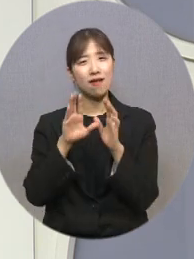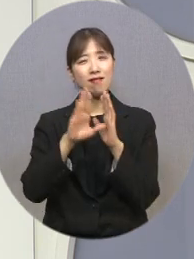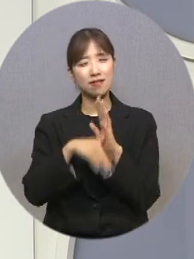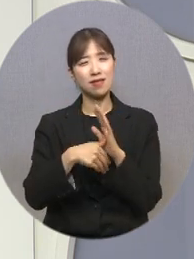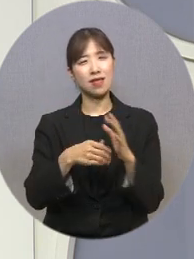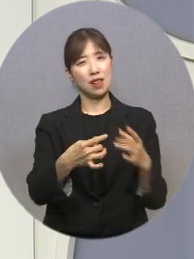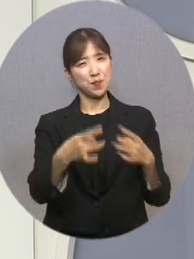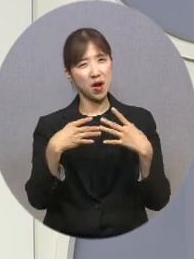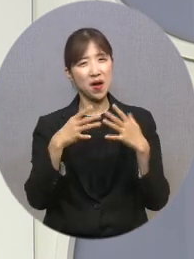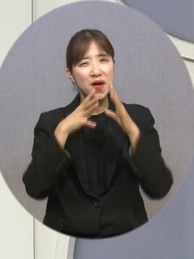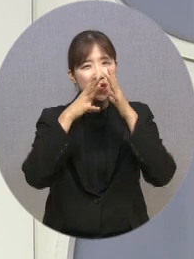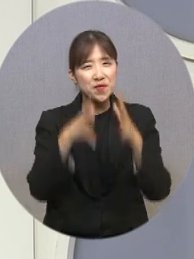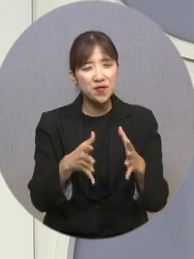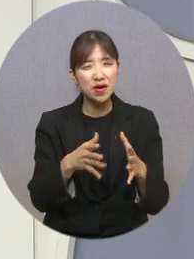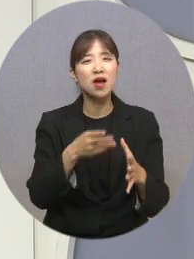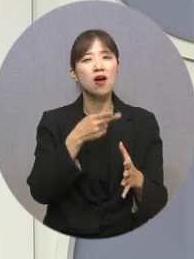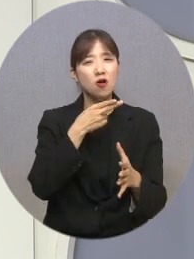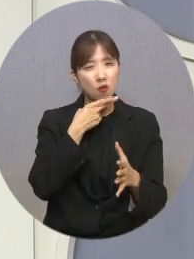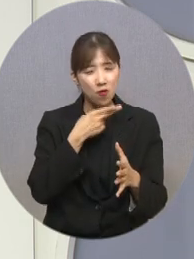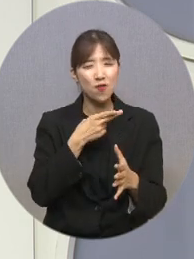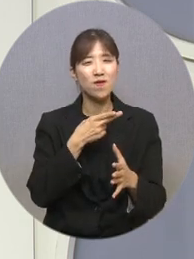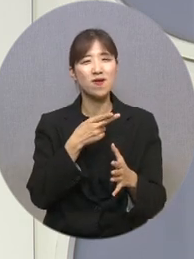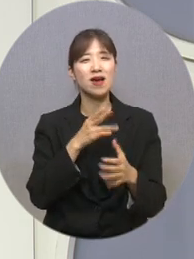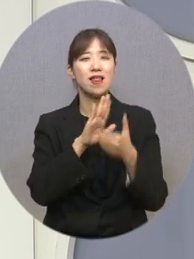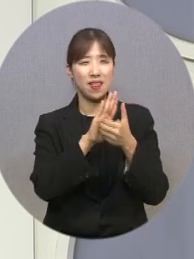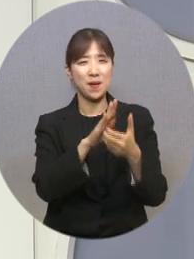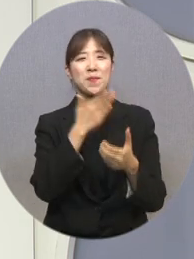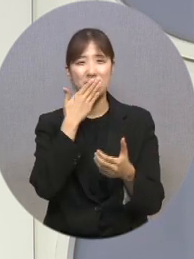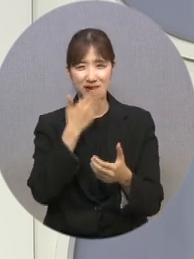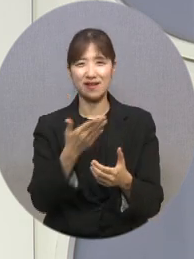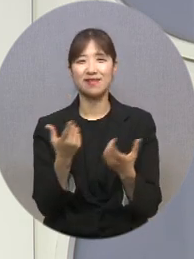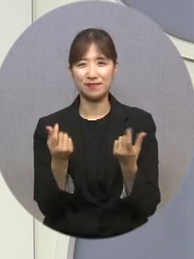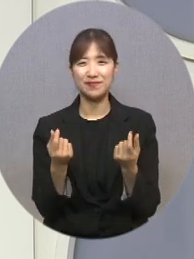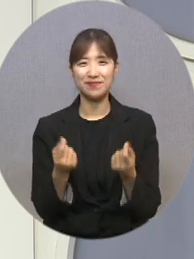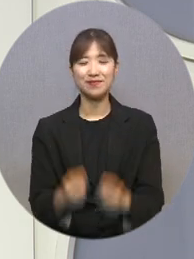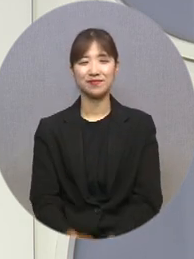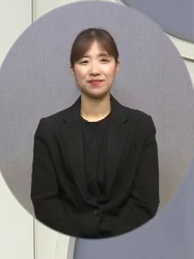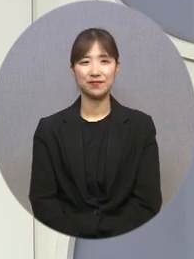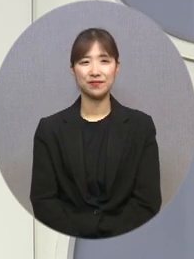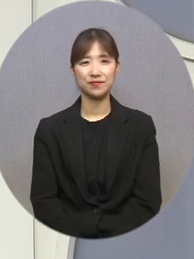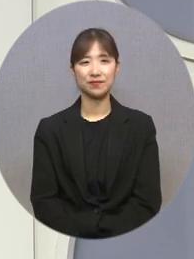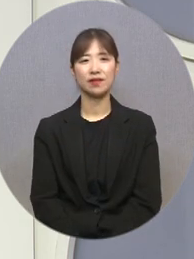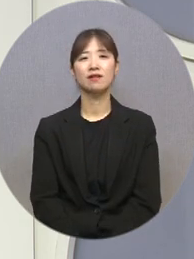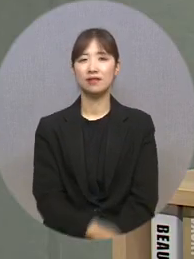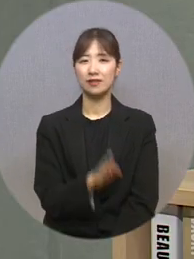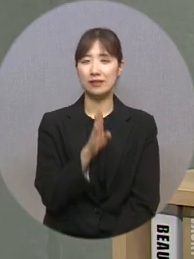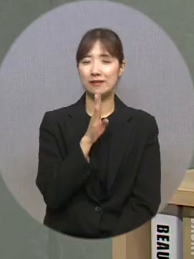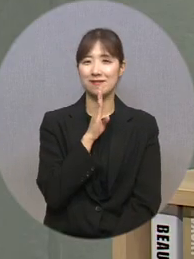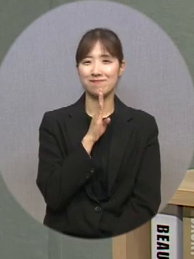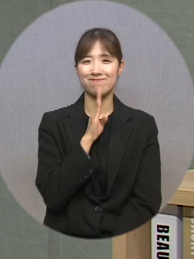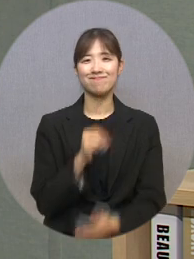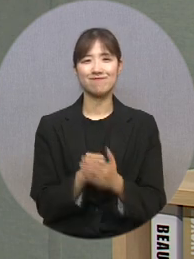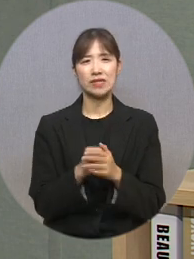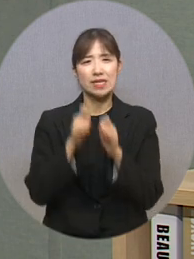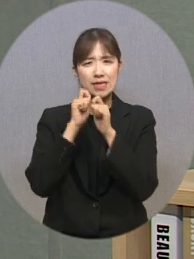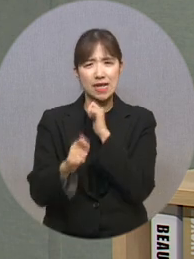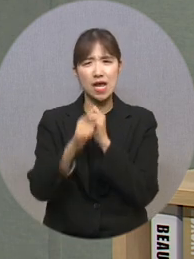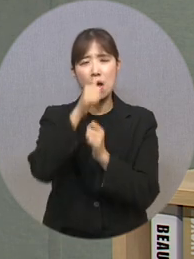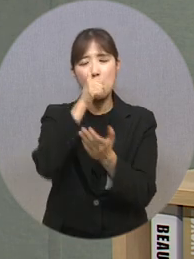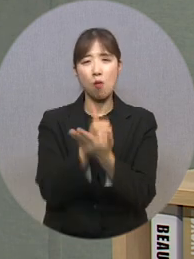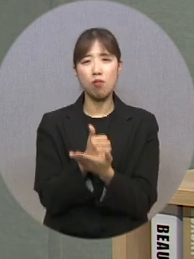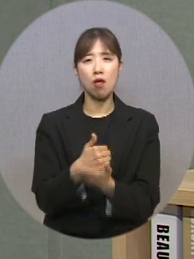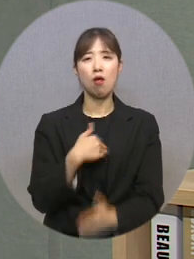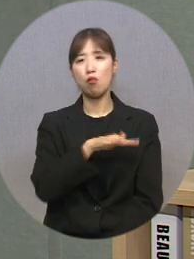당할 그런 그 확률이 되게 높을 거로 생각합니다. 예. 네, 그렇습니까? 사기 범죄라는